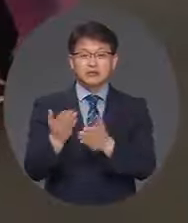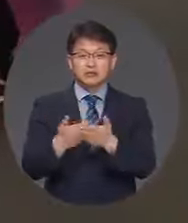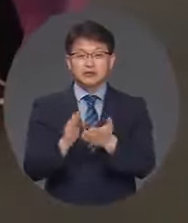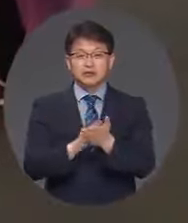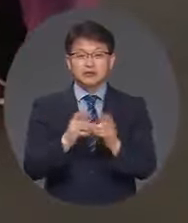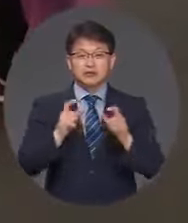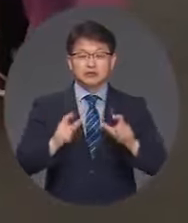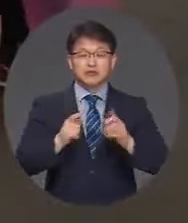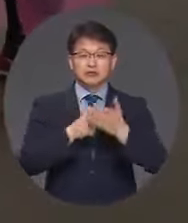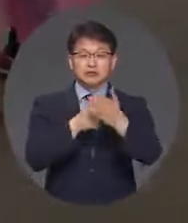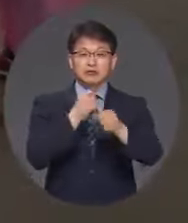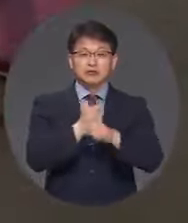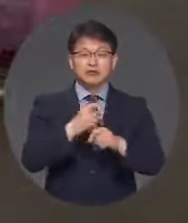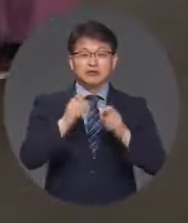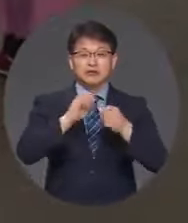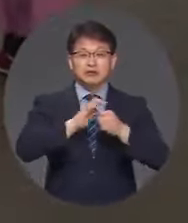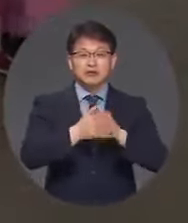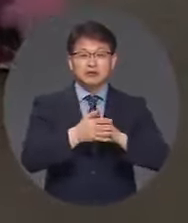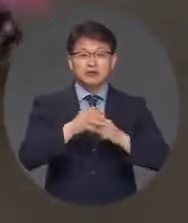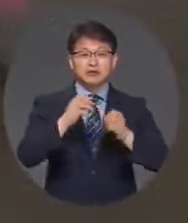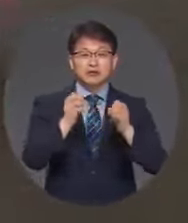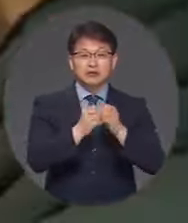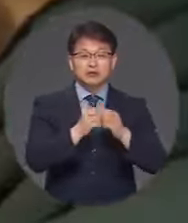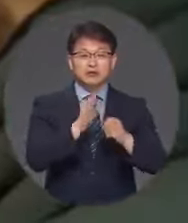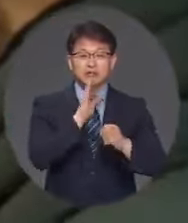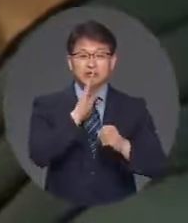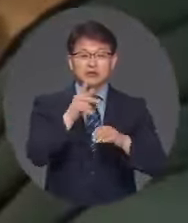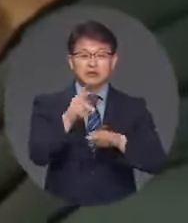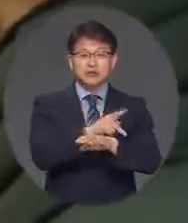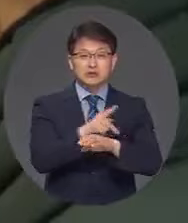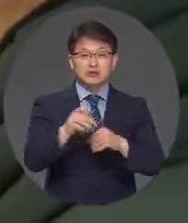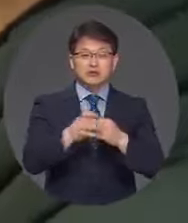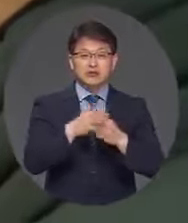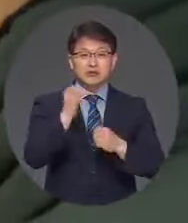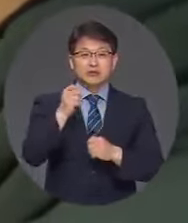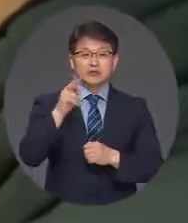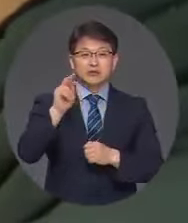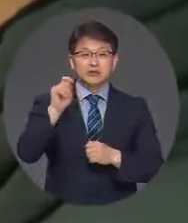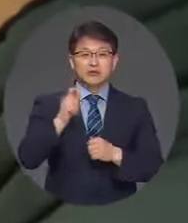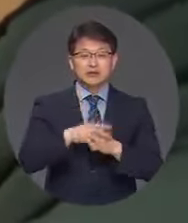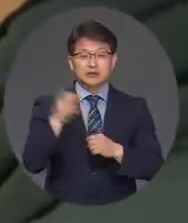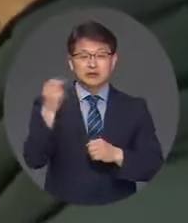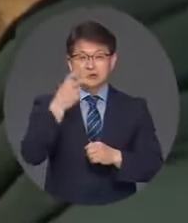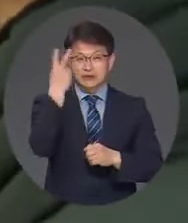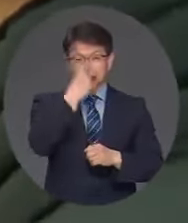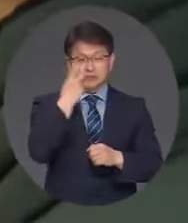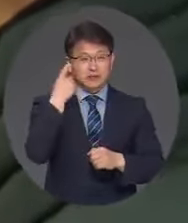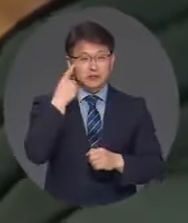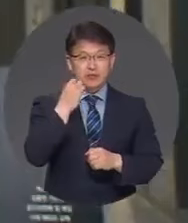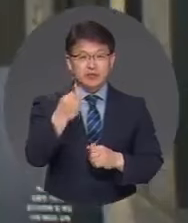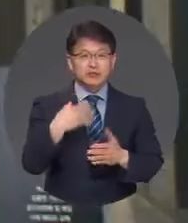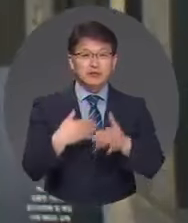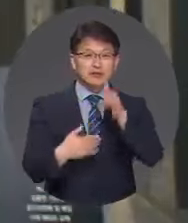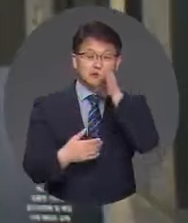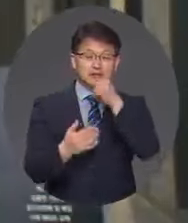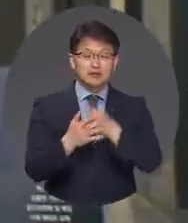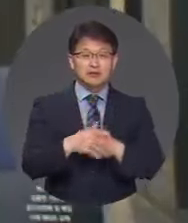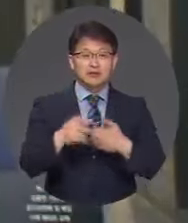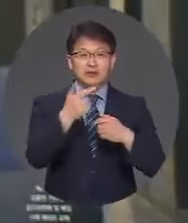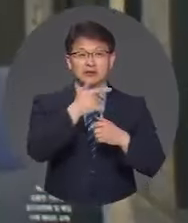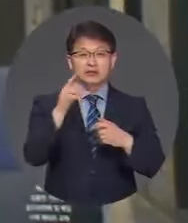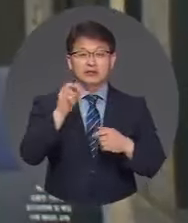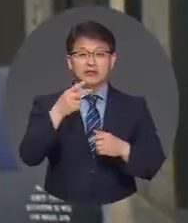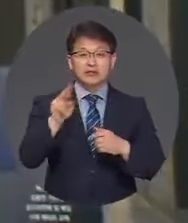추진하고 창원 대구 간 KTX 직선화, SBRT 재검토를 공약했습니다.